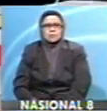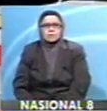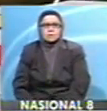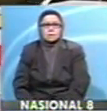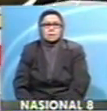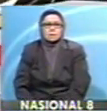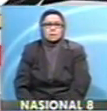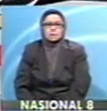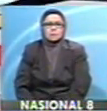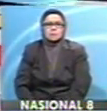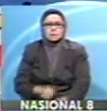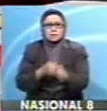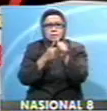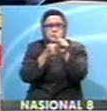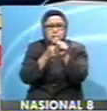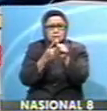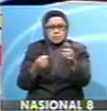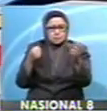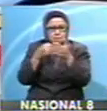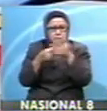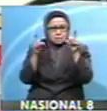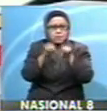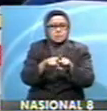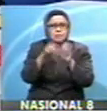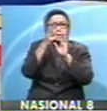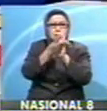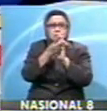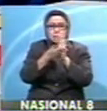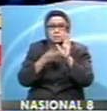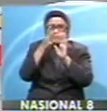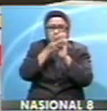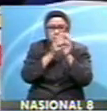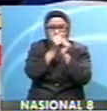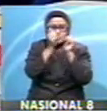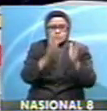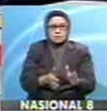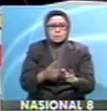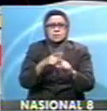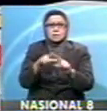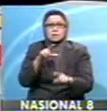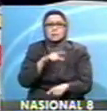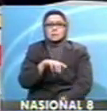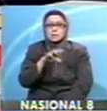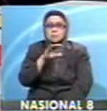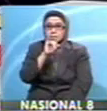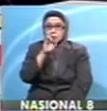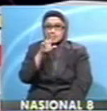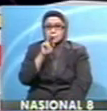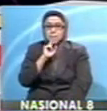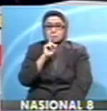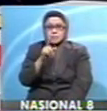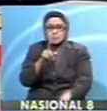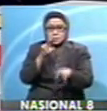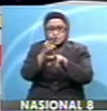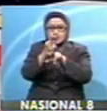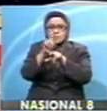arwah susulan kemalangan yang membabitkan dua atlet paralimpik negara semalam Institut sukan negara ISN akan memantau perkembangan seorang lagi